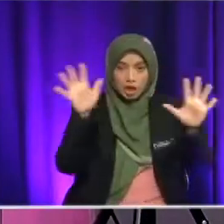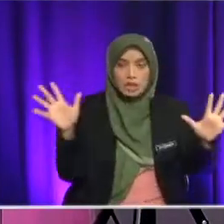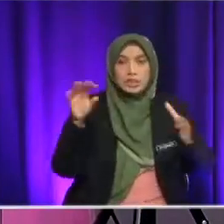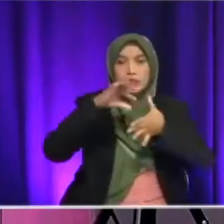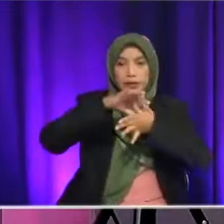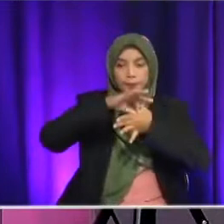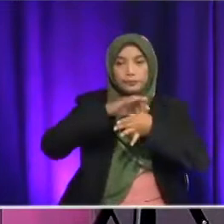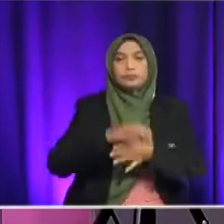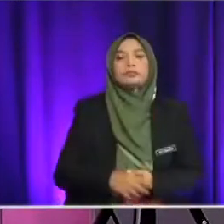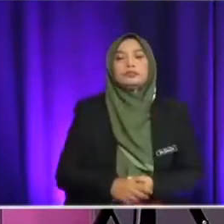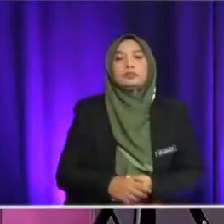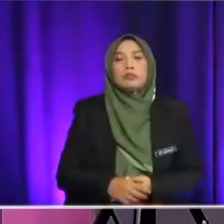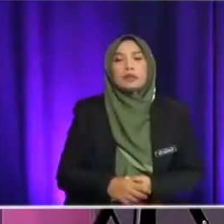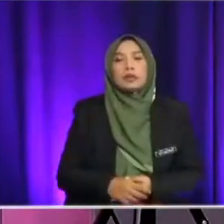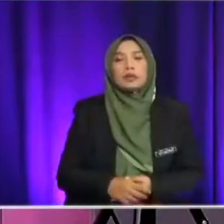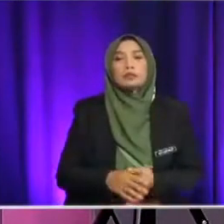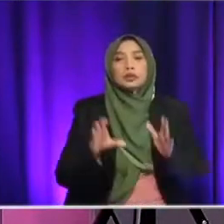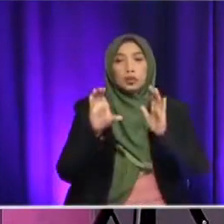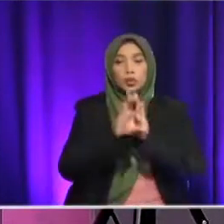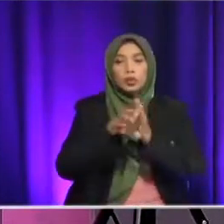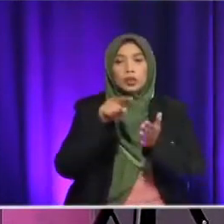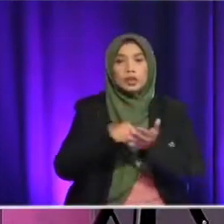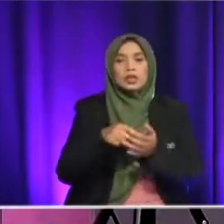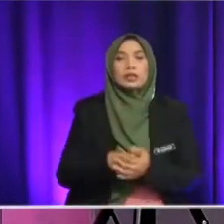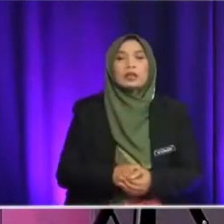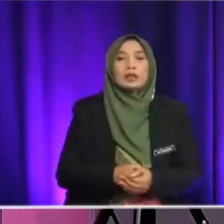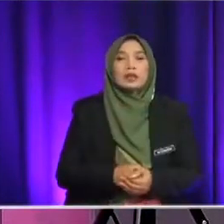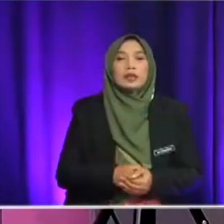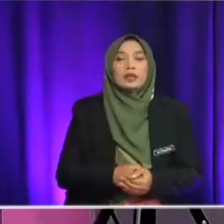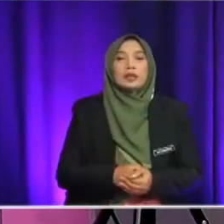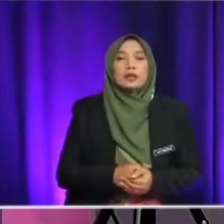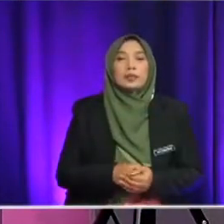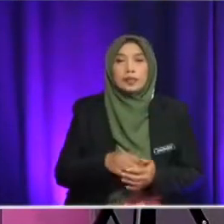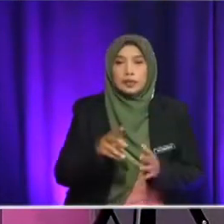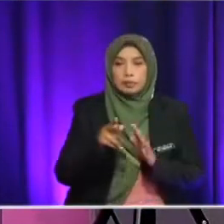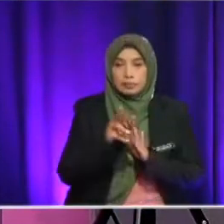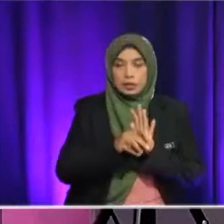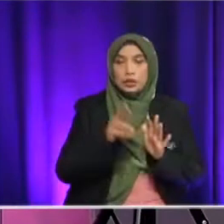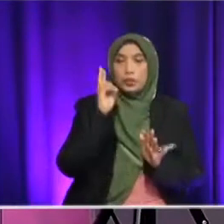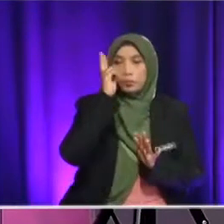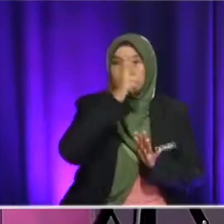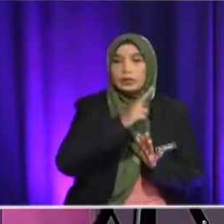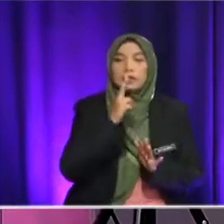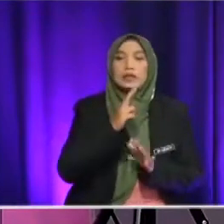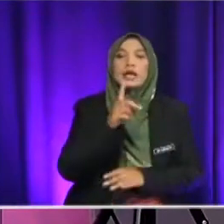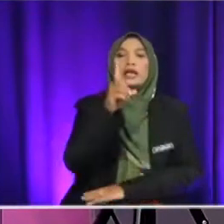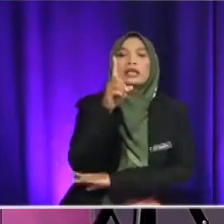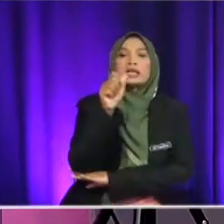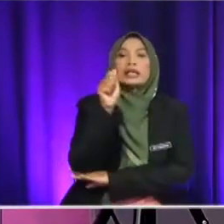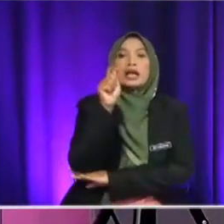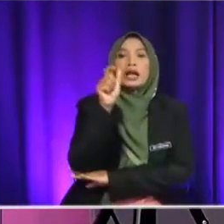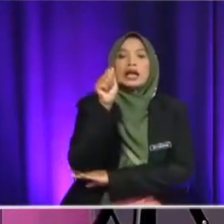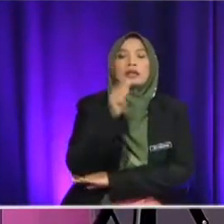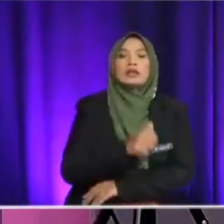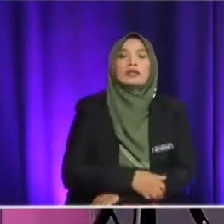ayat topik. Contoh ini boleh merupakan penyataan berbentuk data, statistik